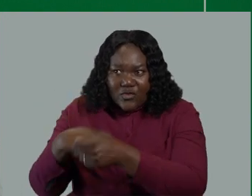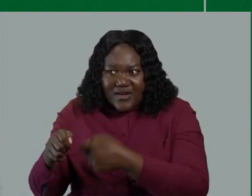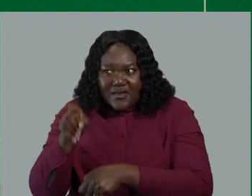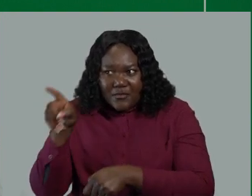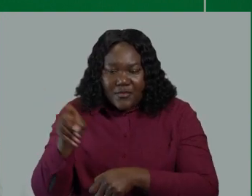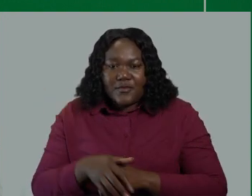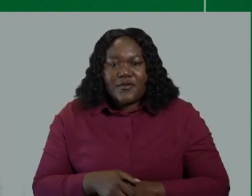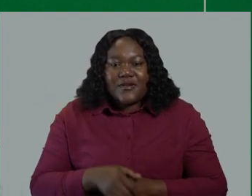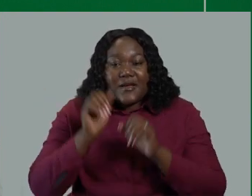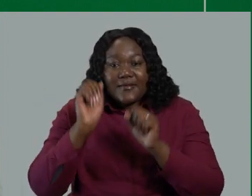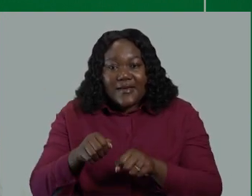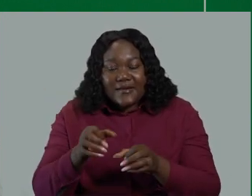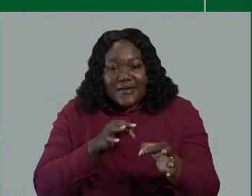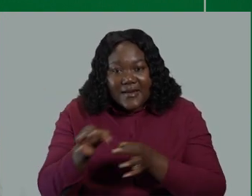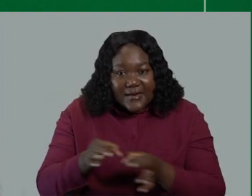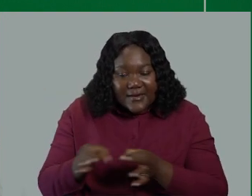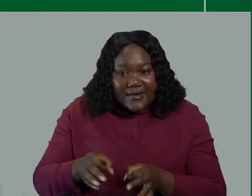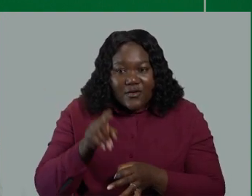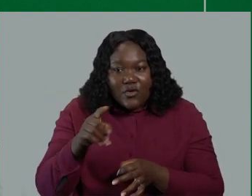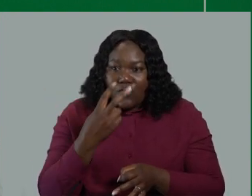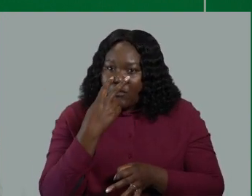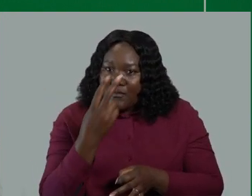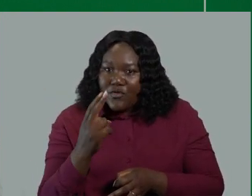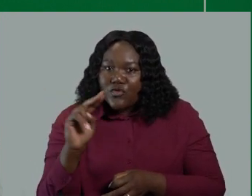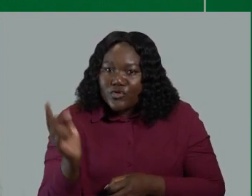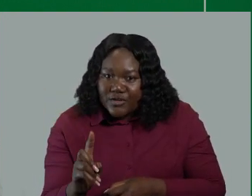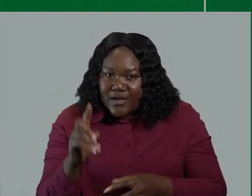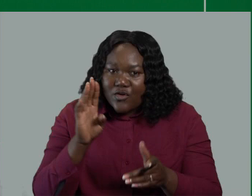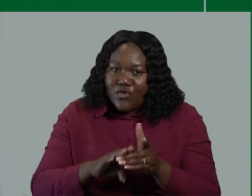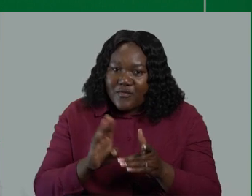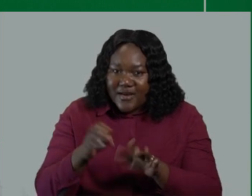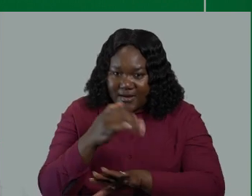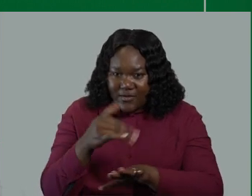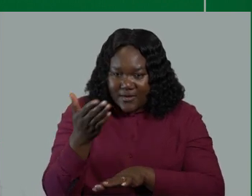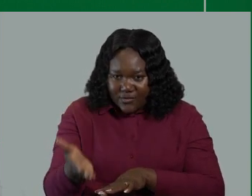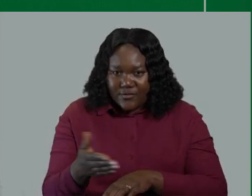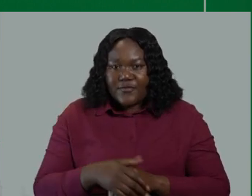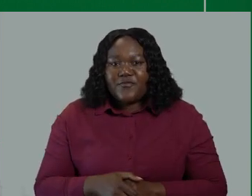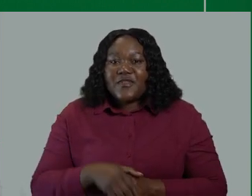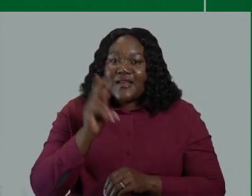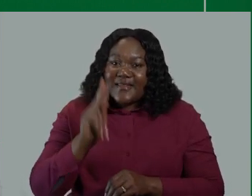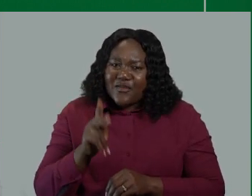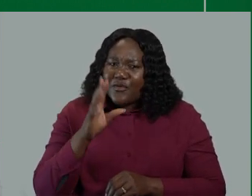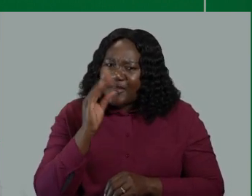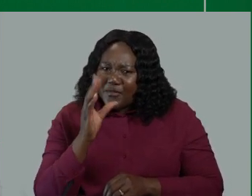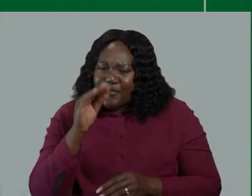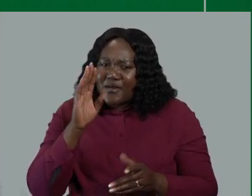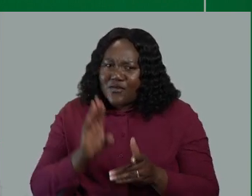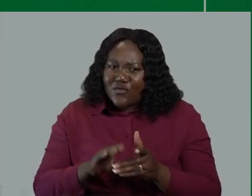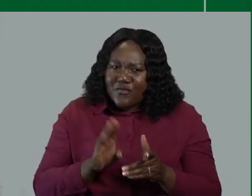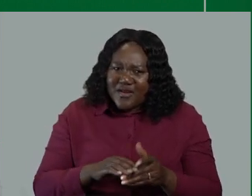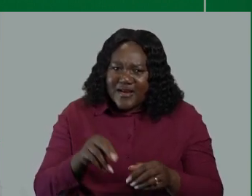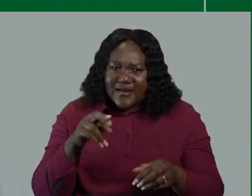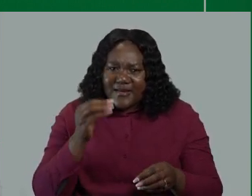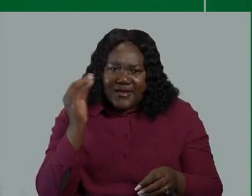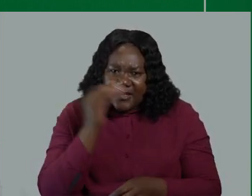lyokulandithila lyontumba. Na gandje wo shoka a mono nomeho kombinga yehala ndoka. Ta popi